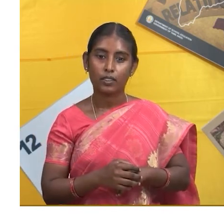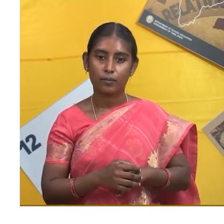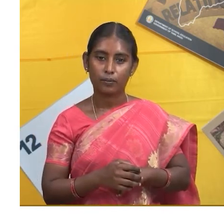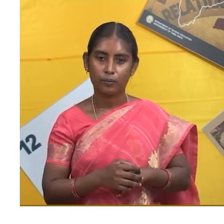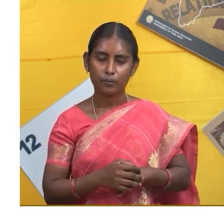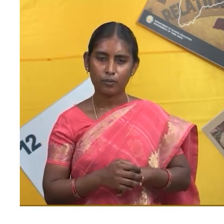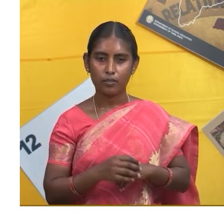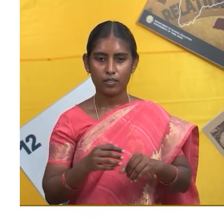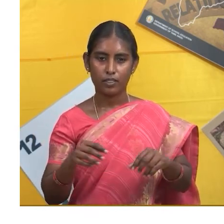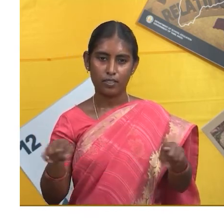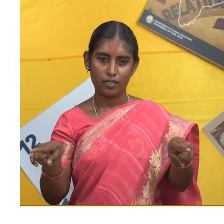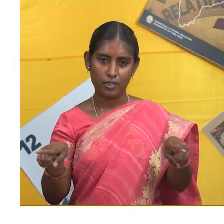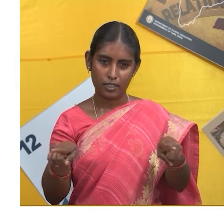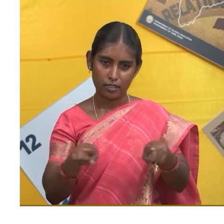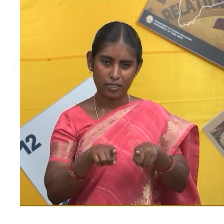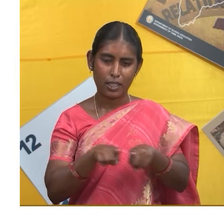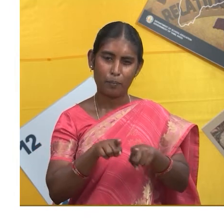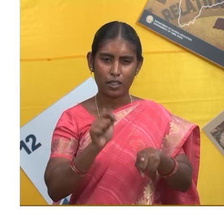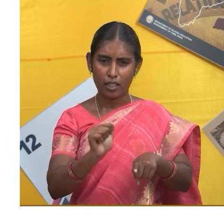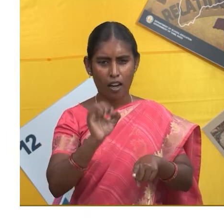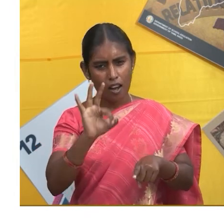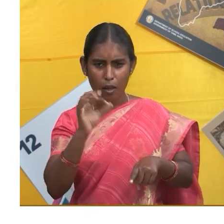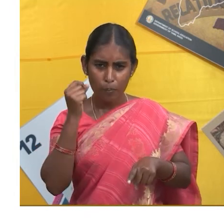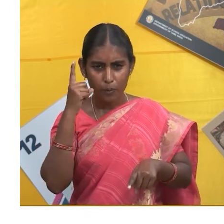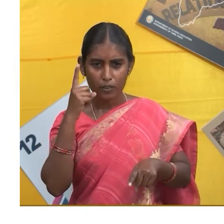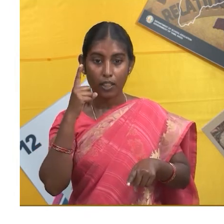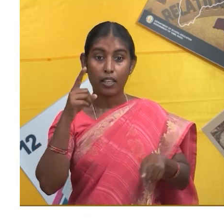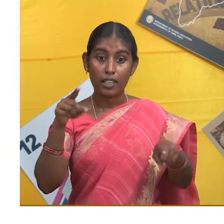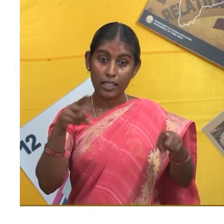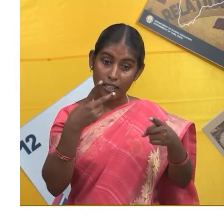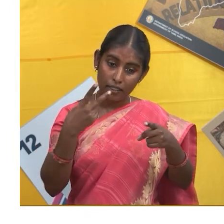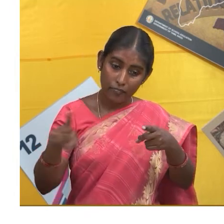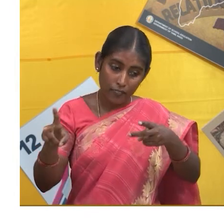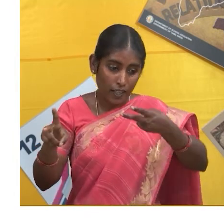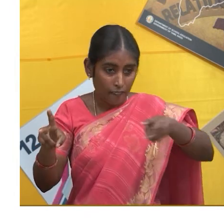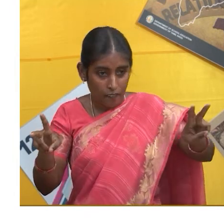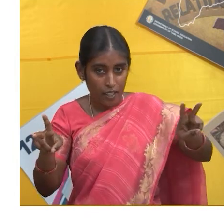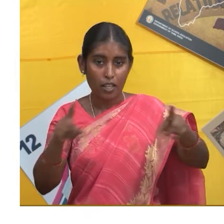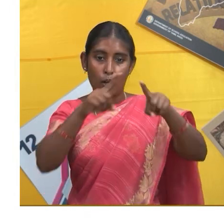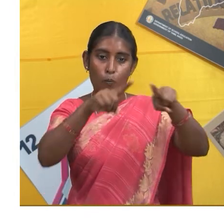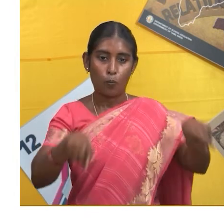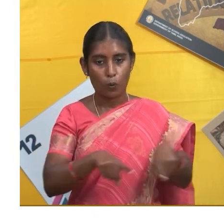வரவில் முதிருங்களு